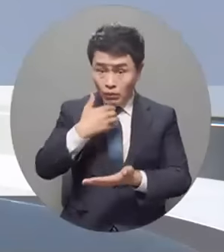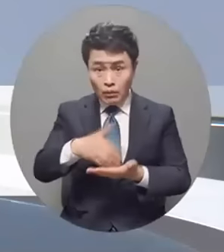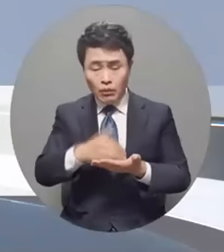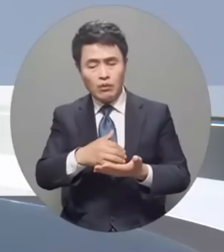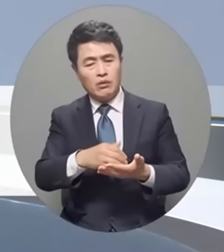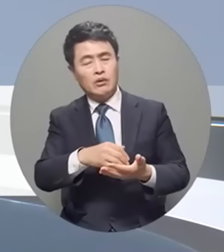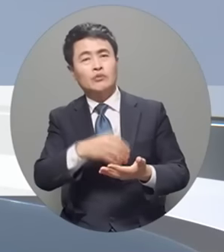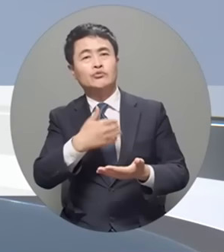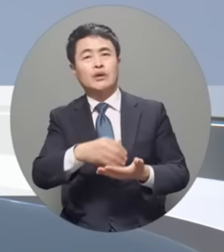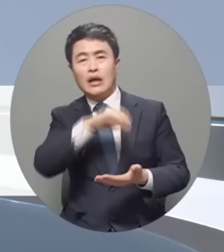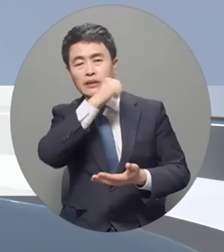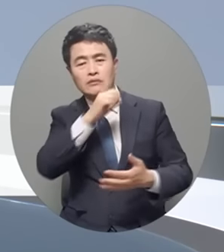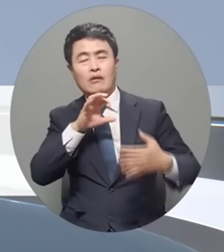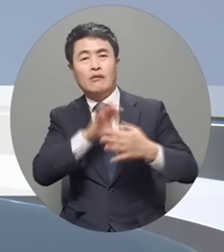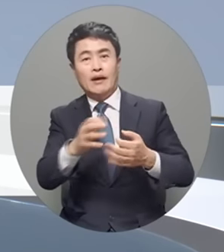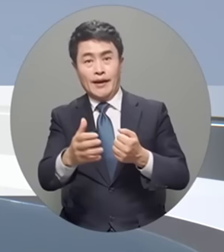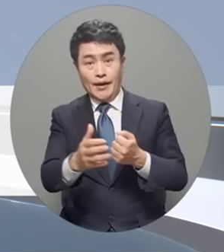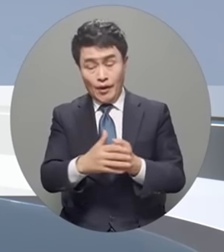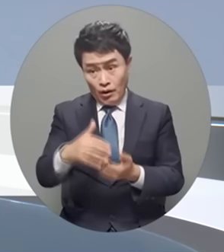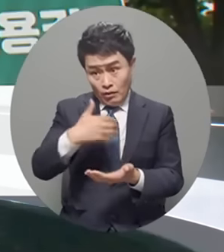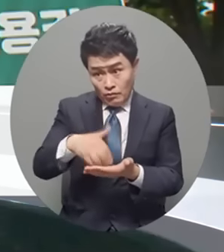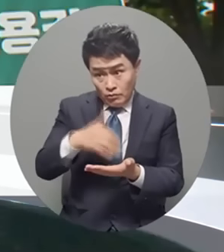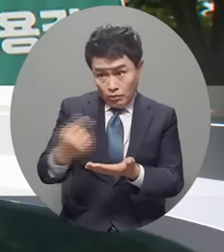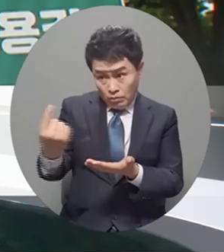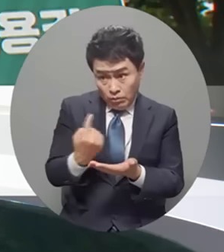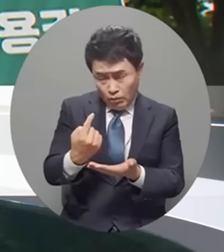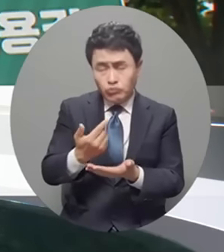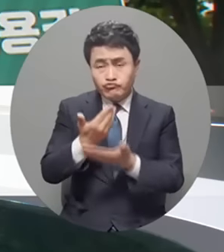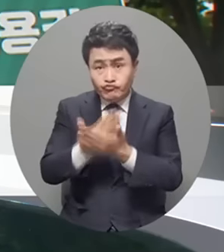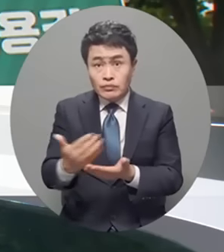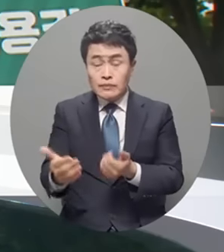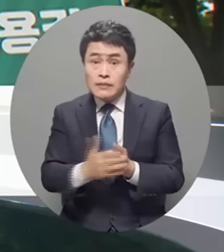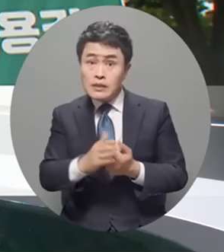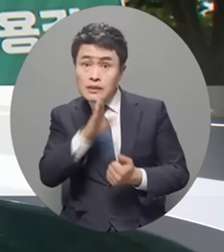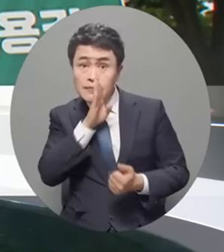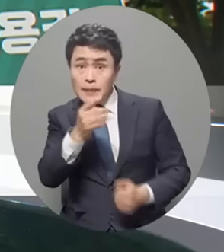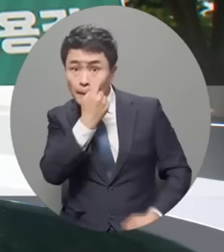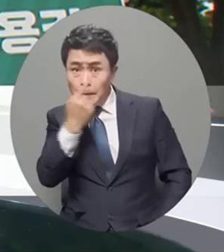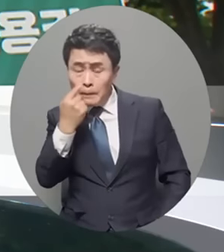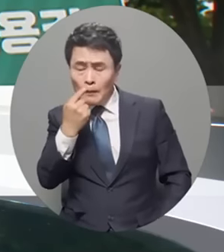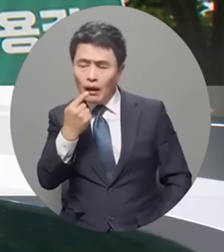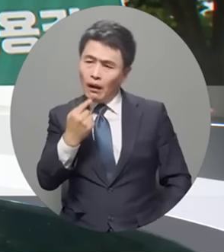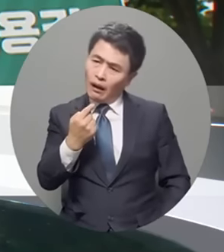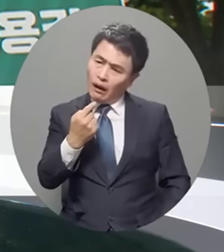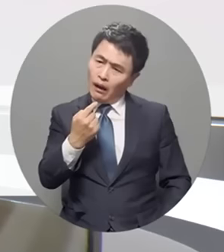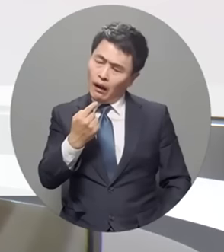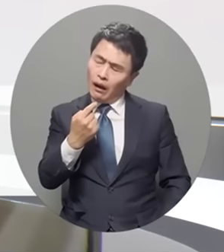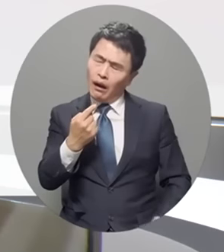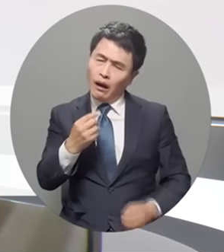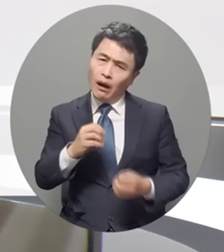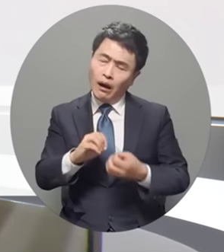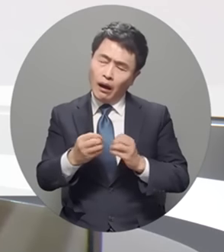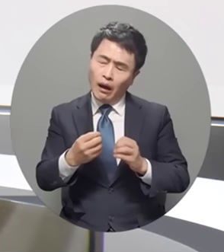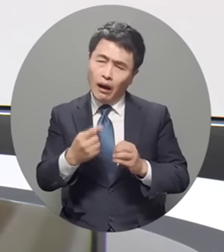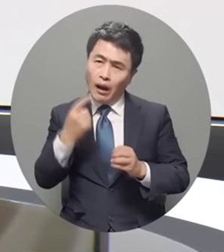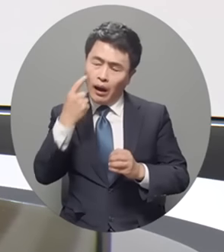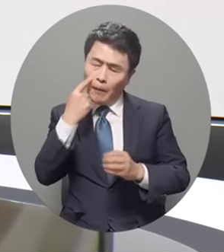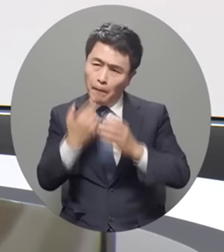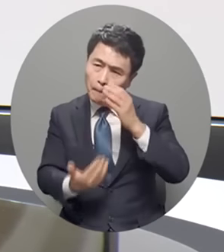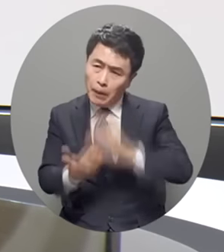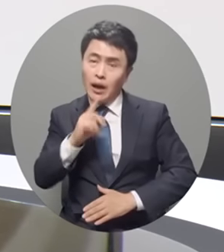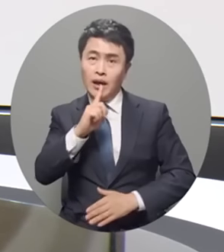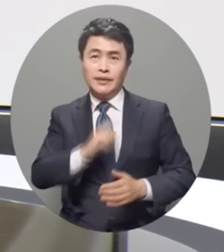직결되기 때문에 이 계수기 숫자가 중요한 건데요. 그런데 실제 확인해 보니 황당한 사실이 드러났습니다. 이다은